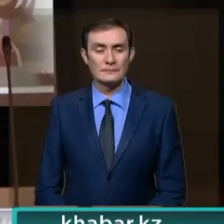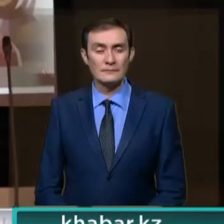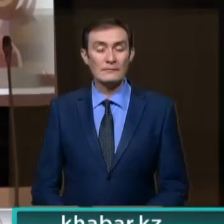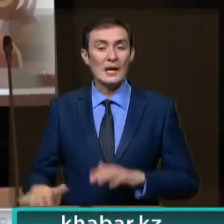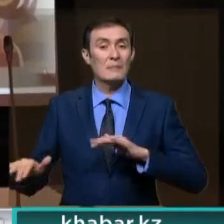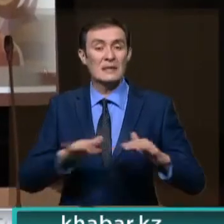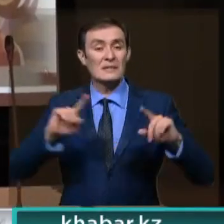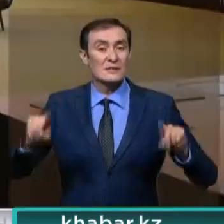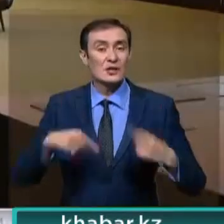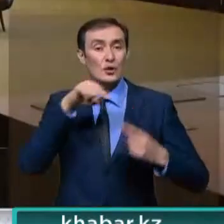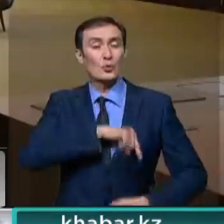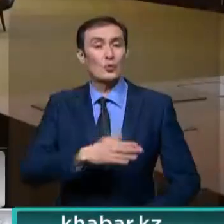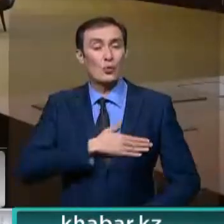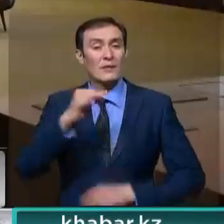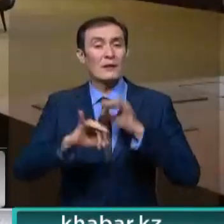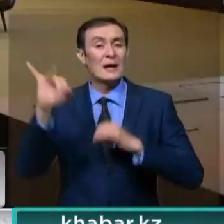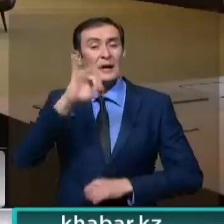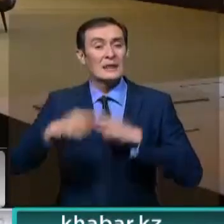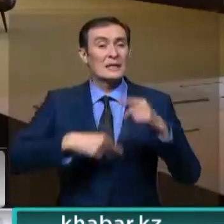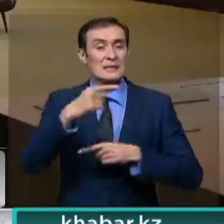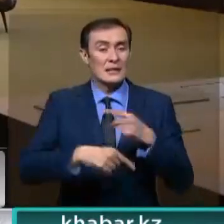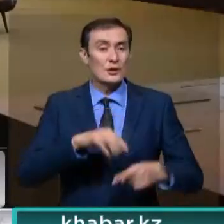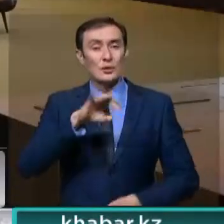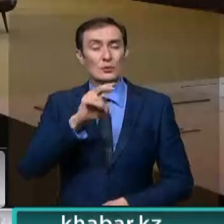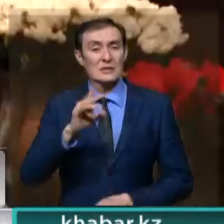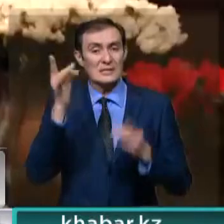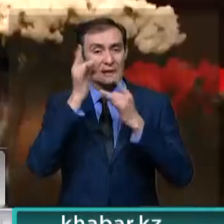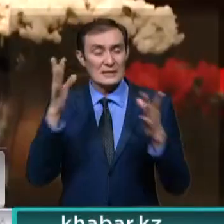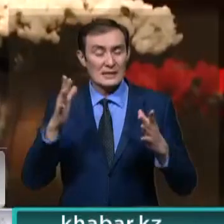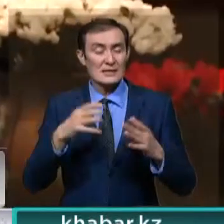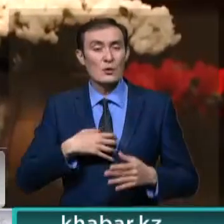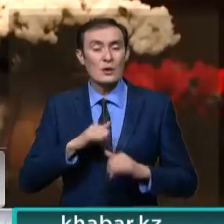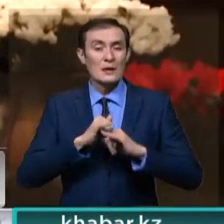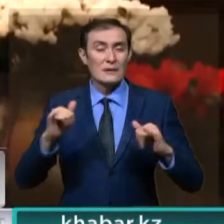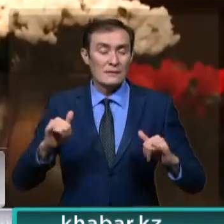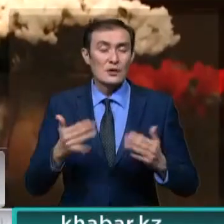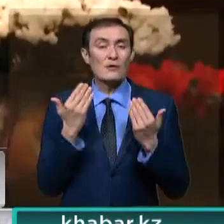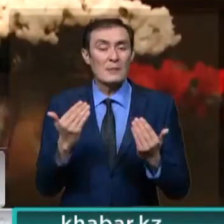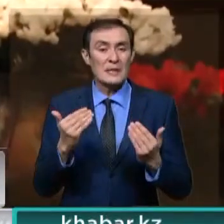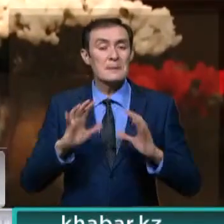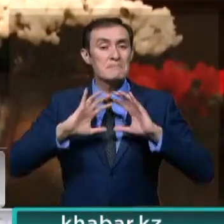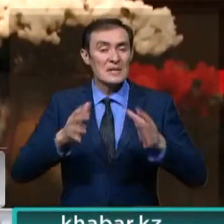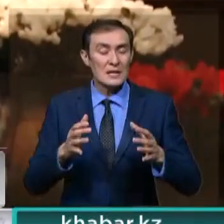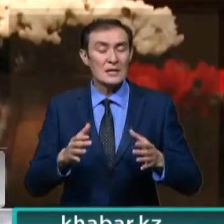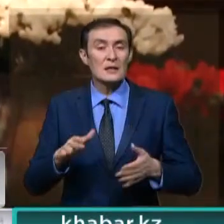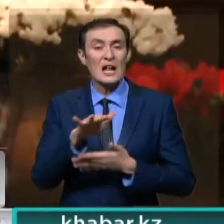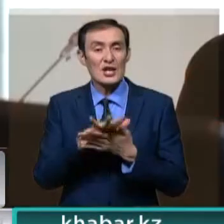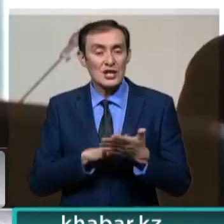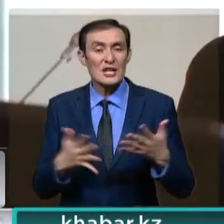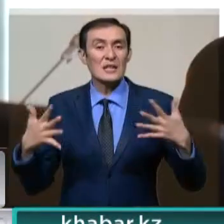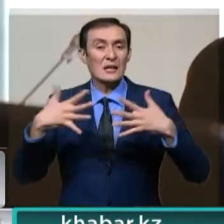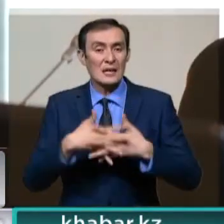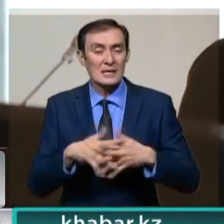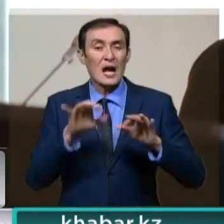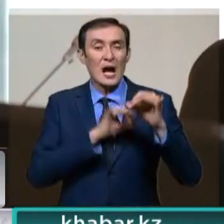Процессы возрождения духовного наследия тюркской цивилизации, а также место и роль тюркоязычных государств в современном мире и пути их дальнейшей